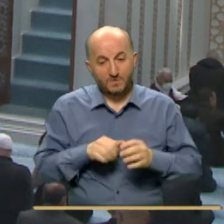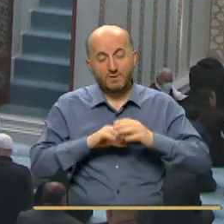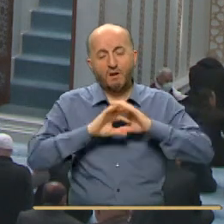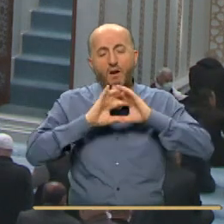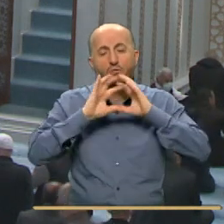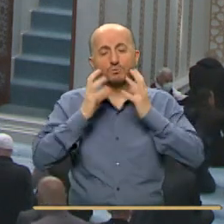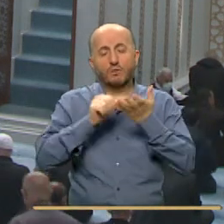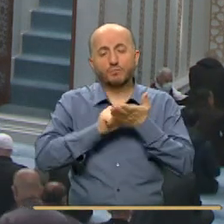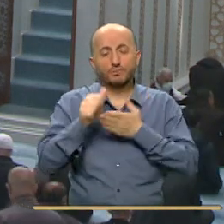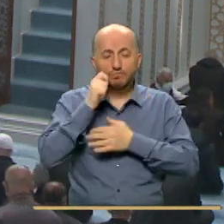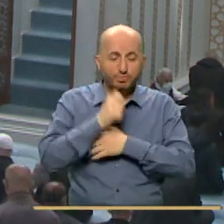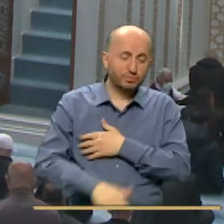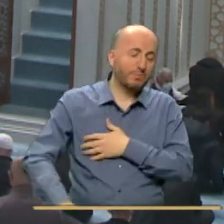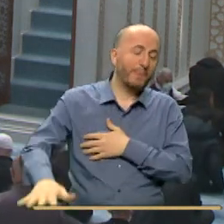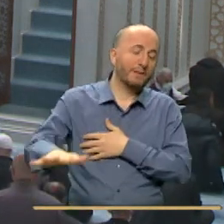Yeryüzündeki bütün müminlerin